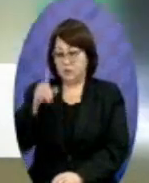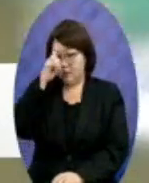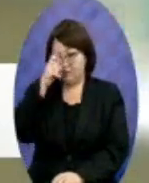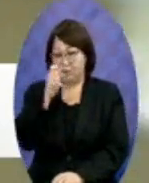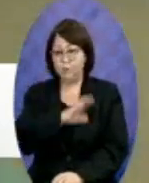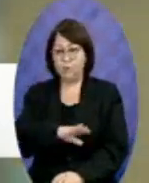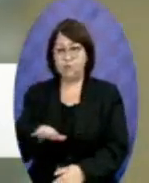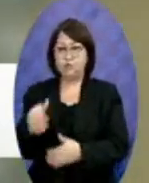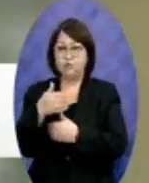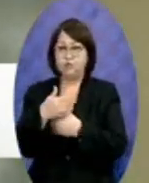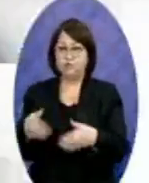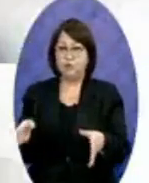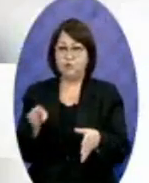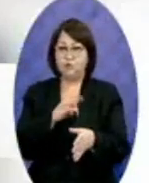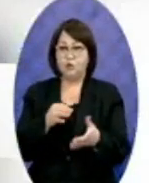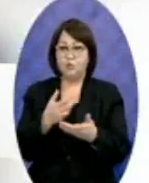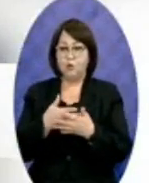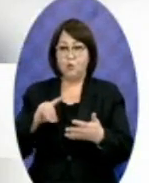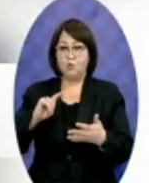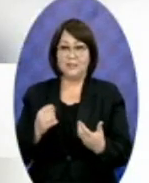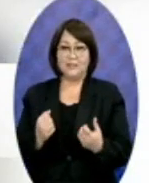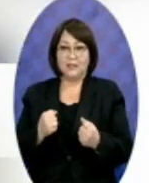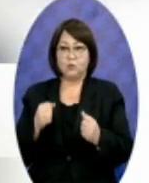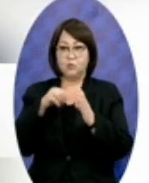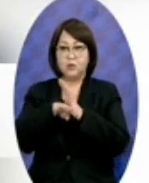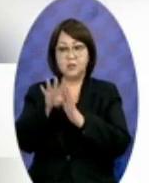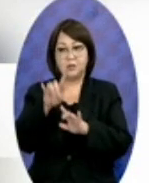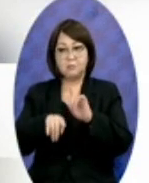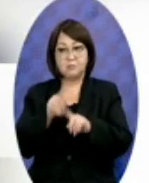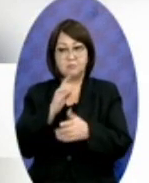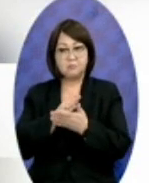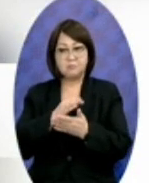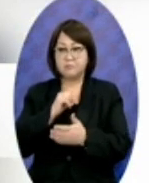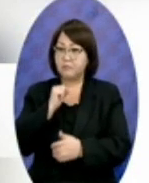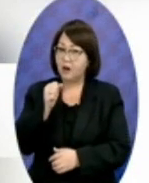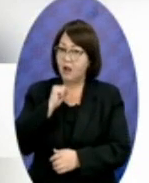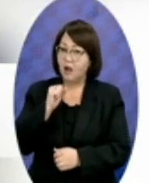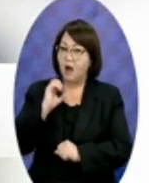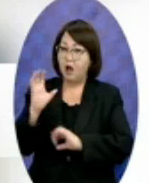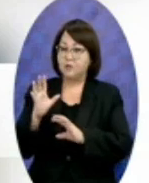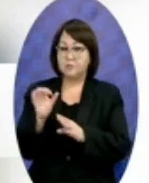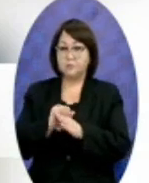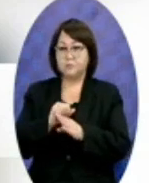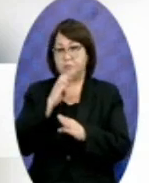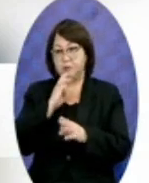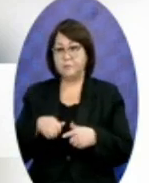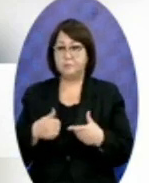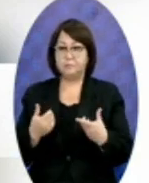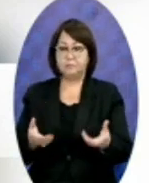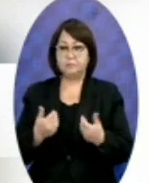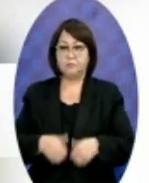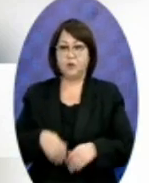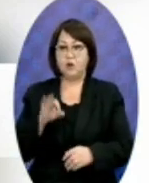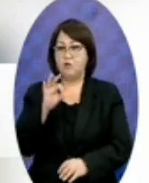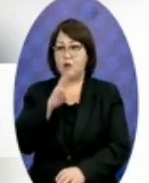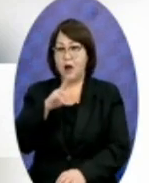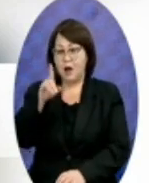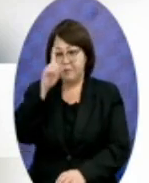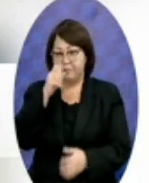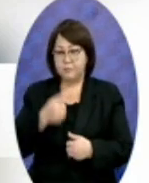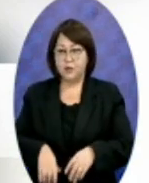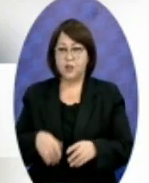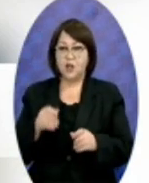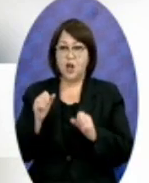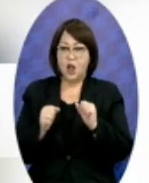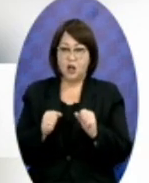тоног төхөөрөмжийн хүчин чадал, хүртээмж ямар байдаг талаар судалж байх явцад нэгэн шин мэдээлэл олсон юм а. За өргөн амарч газрын Ниран тасгийн тоног